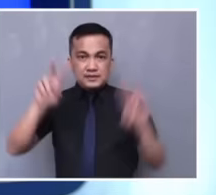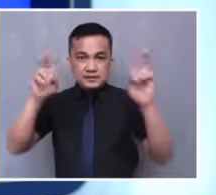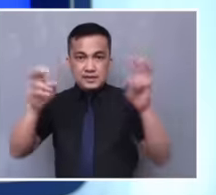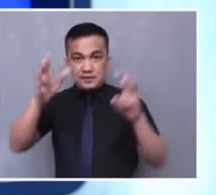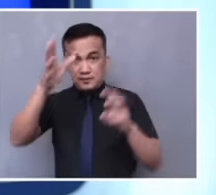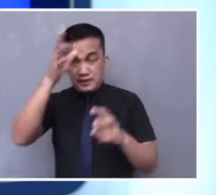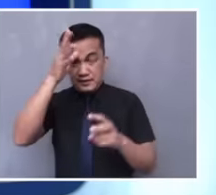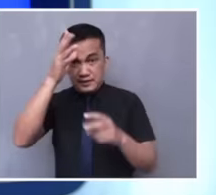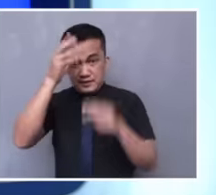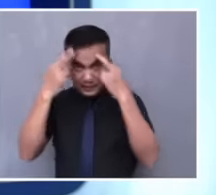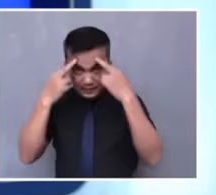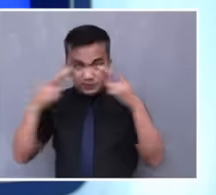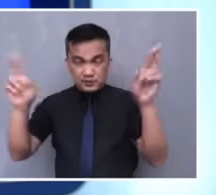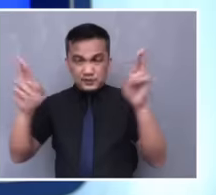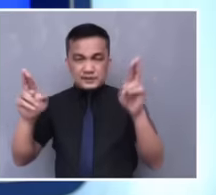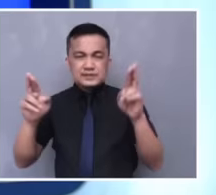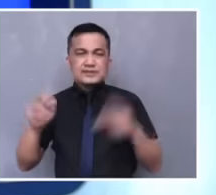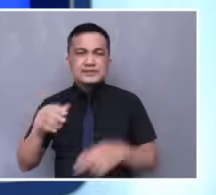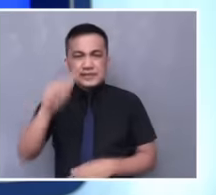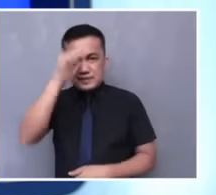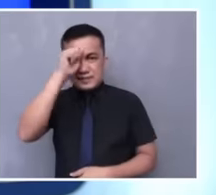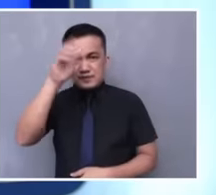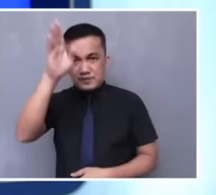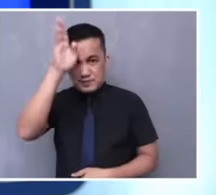na si Gat Andres Bonifacio sa kanyang